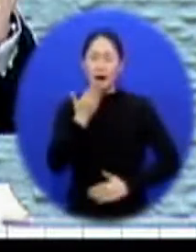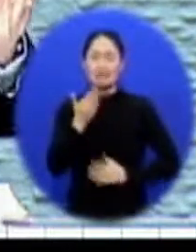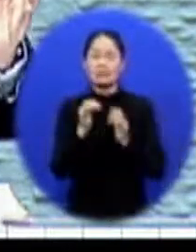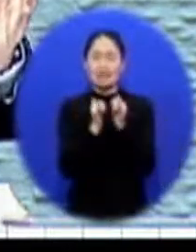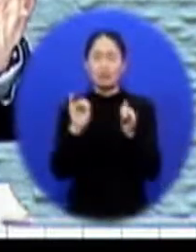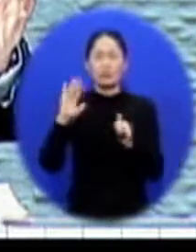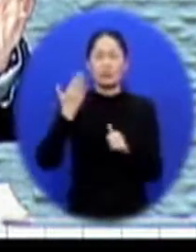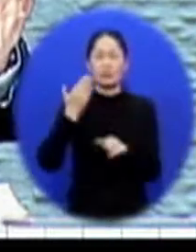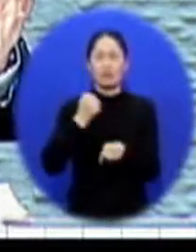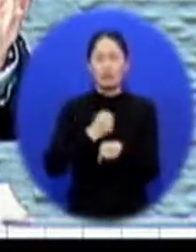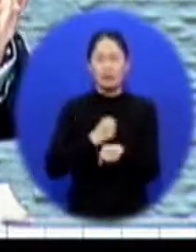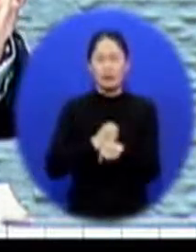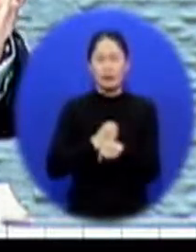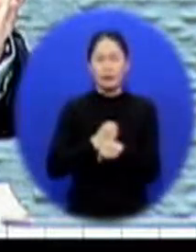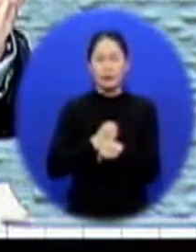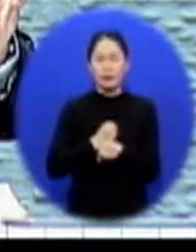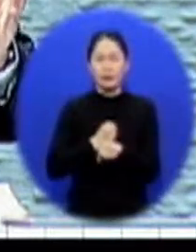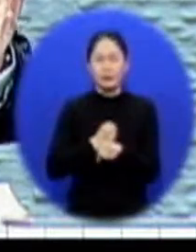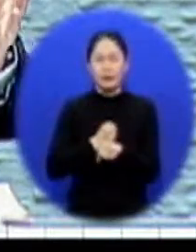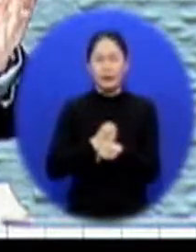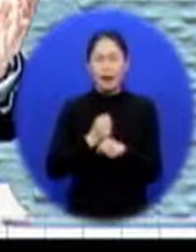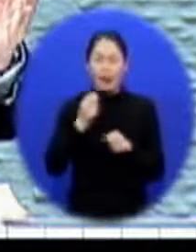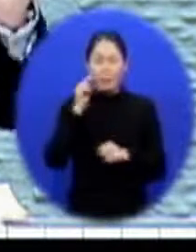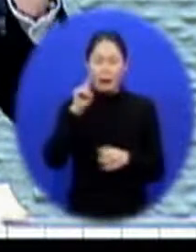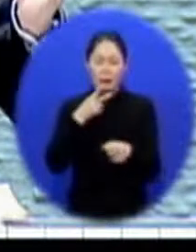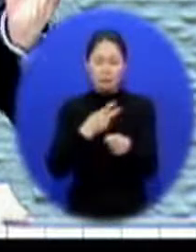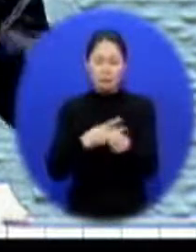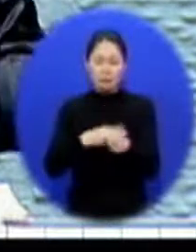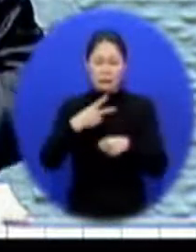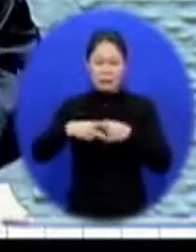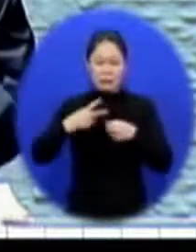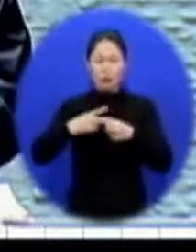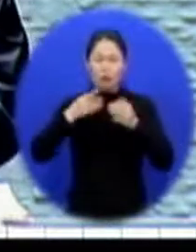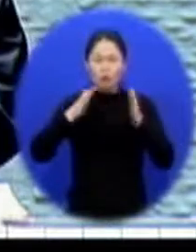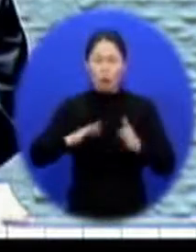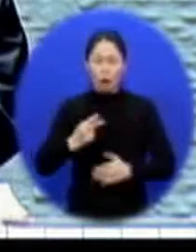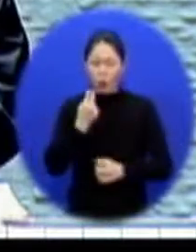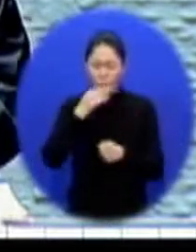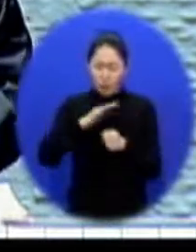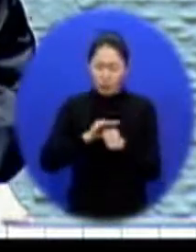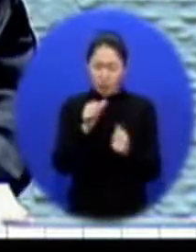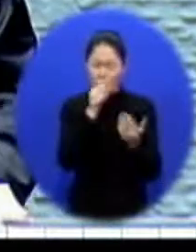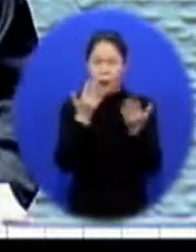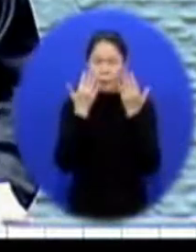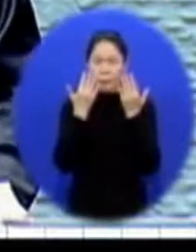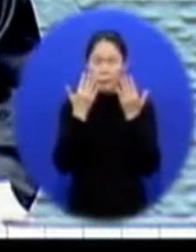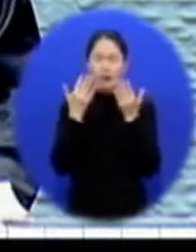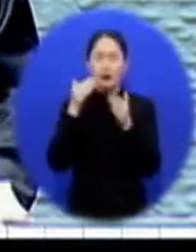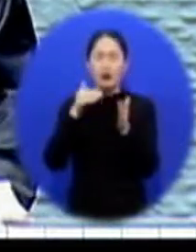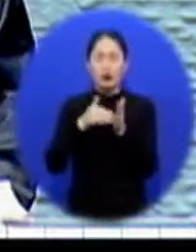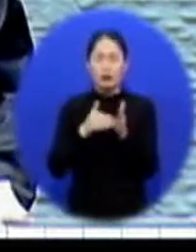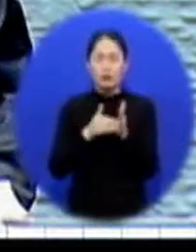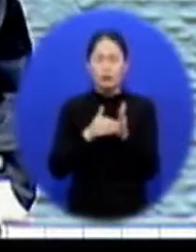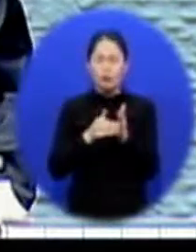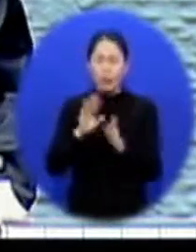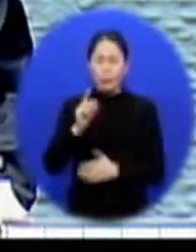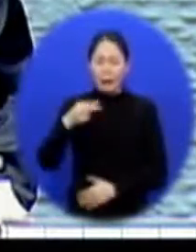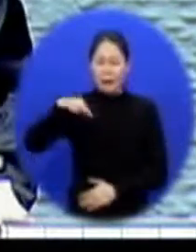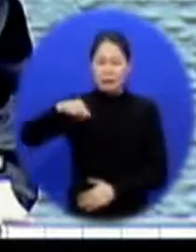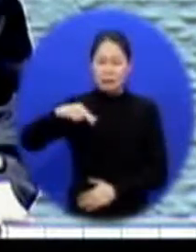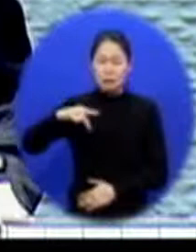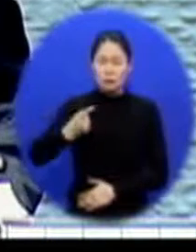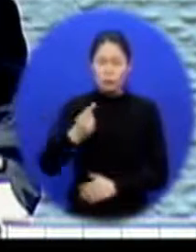됩니다 사도 바울은 2년 동안 억울하게 옥살이 하고 배수도 3 총독에게 는